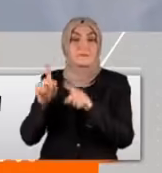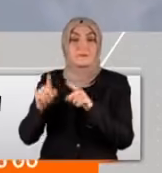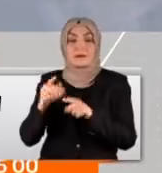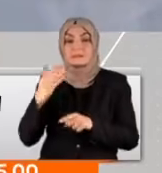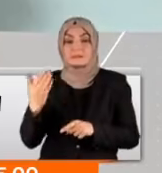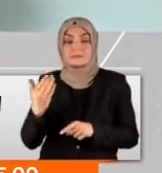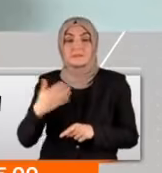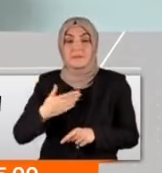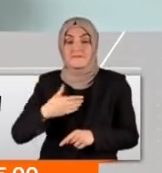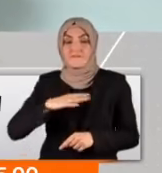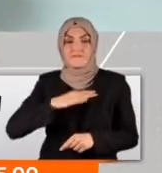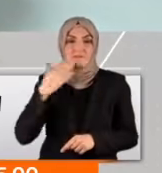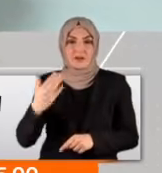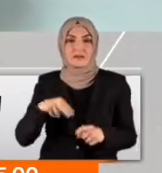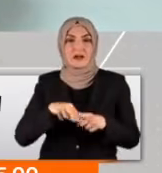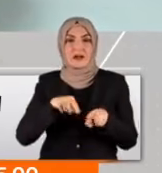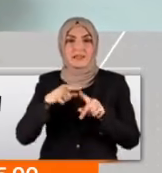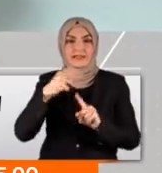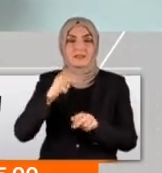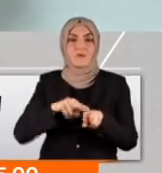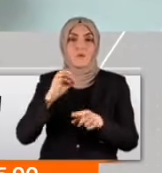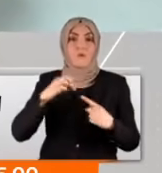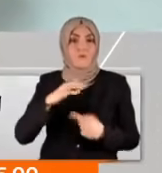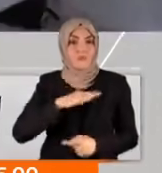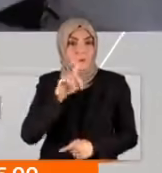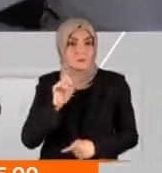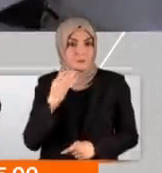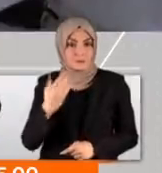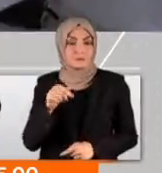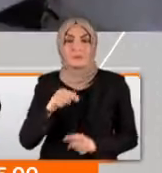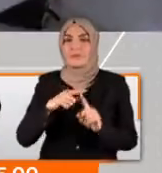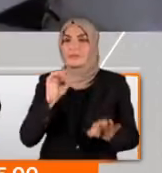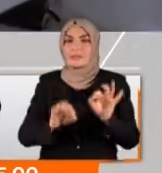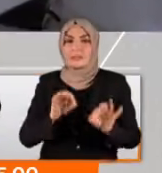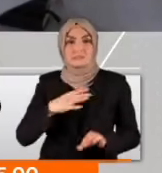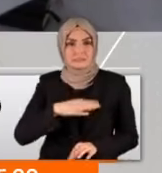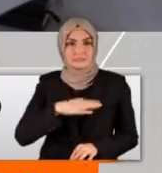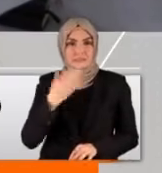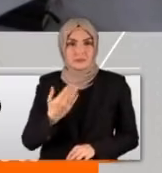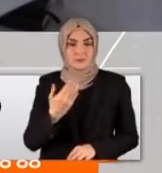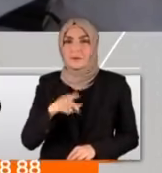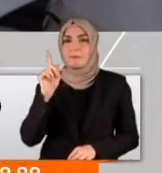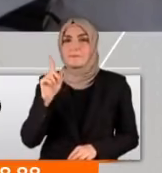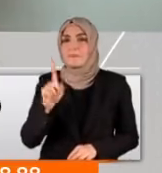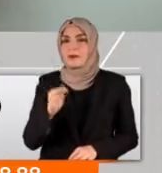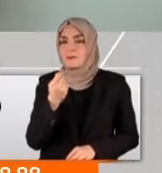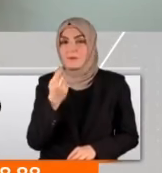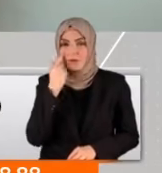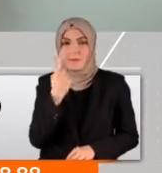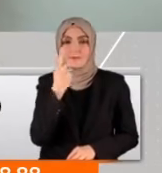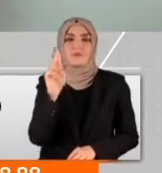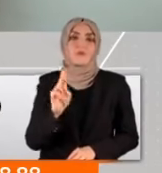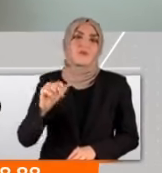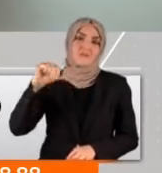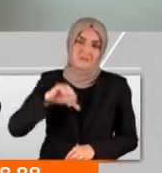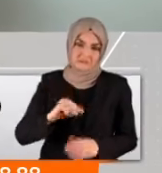antikorun var mı antikor testleri yoğun bir şekilde talep ediliyor maliyeti 1 doların altında ama kim özel hastanelerde bu